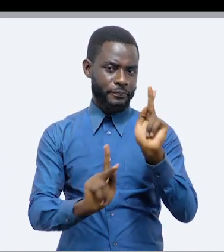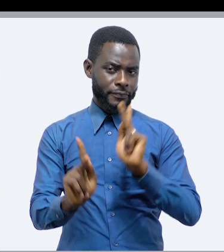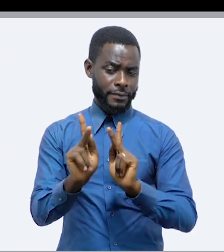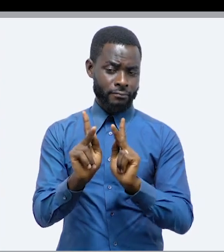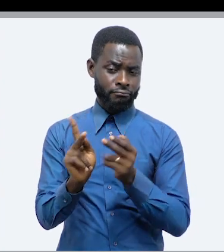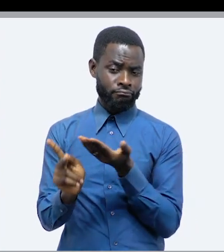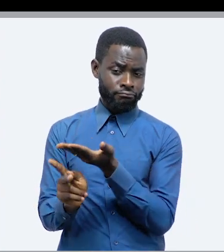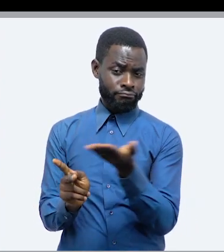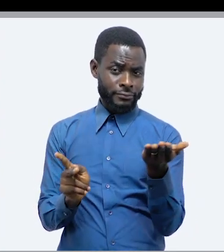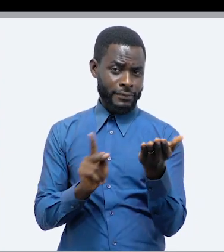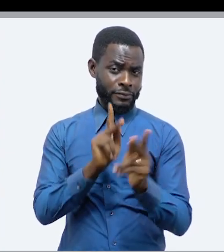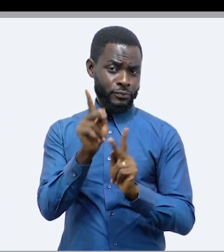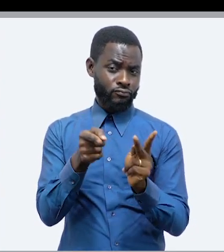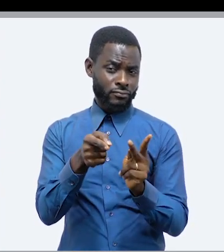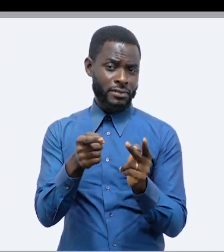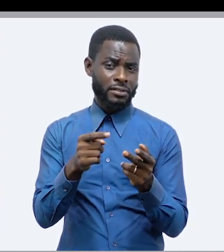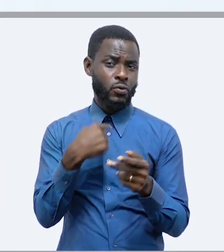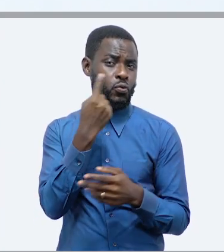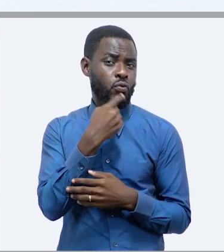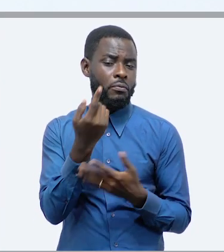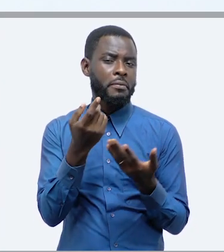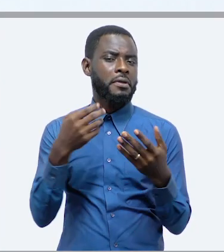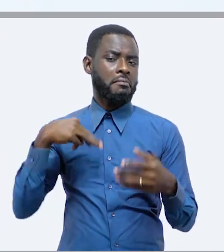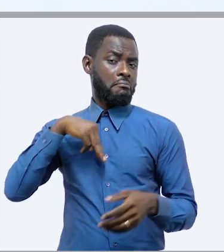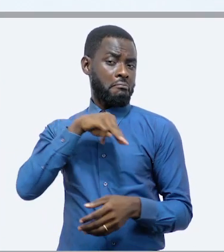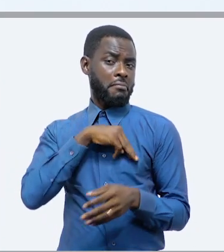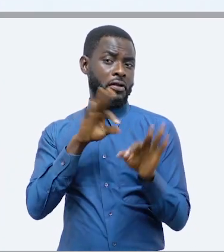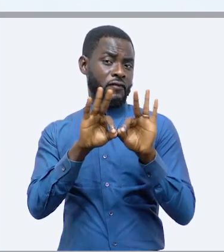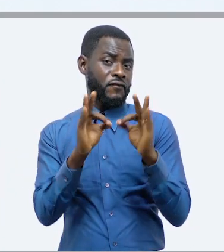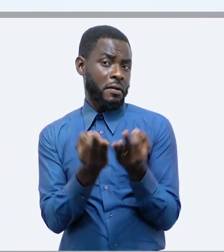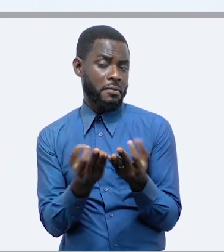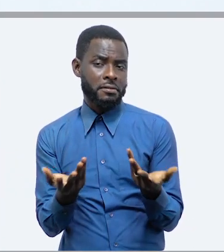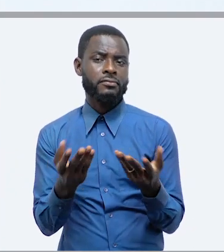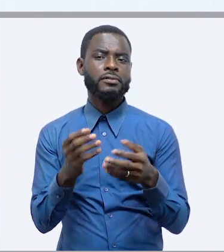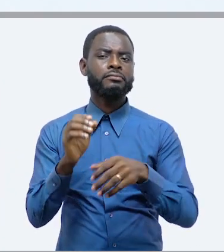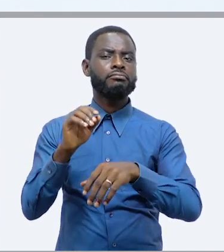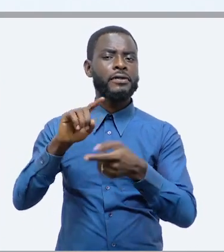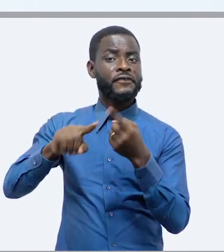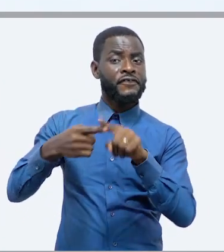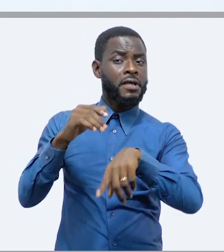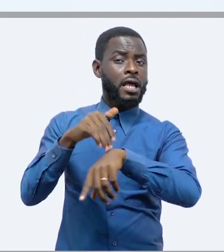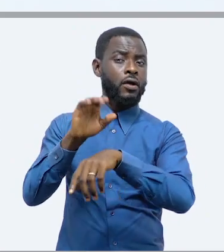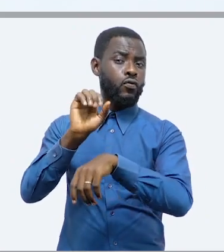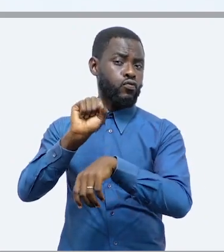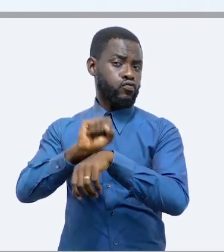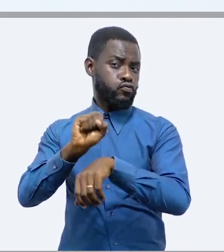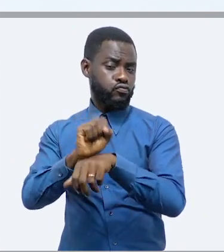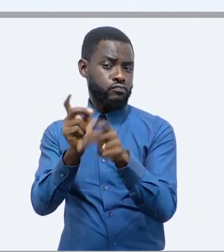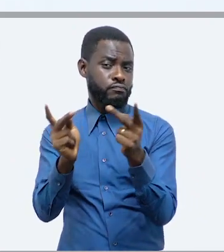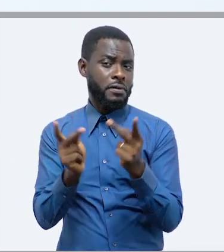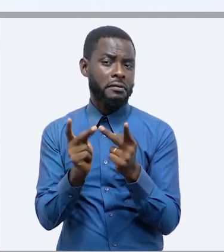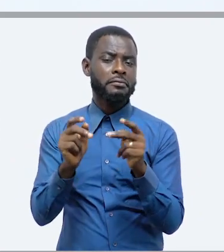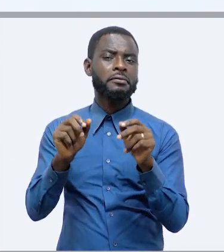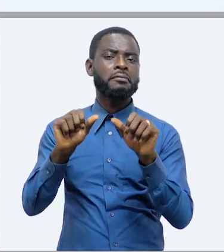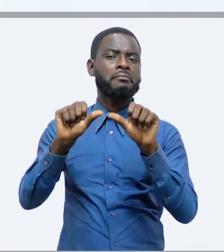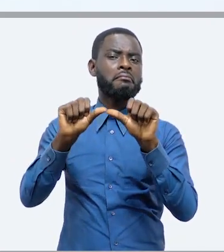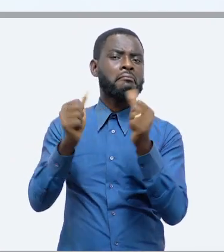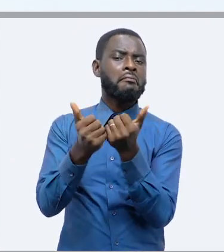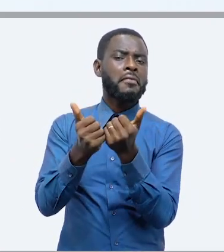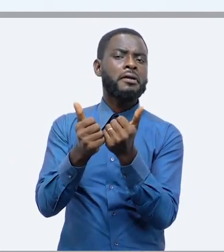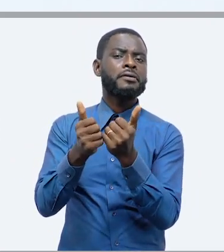me yo. Nineke mene banye afe menko meni yo owe kumli. Ame banye ame fe menko meni wake